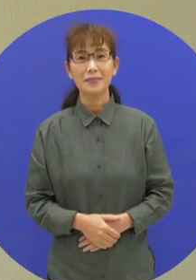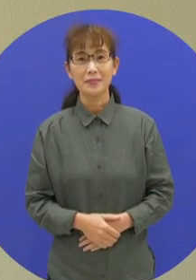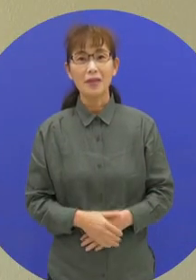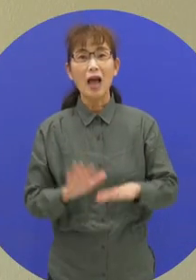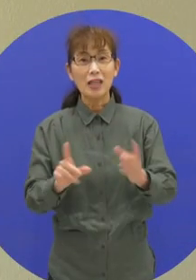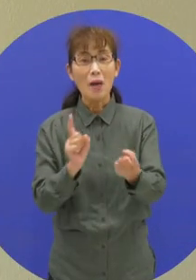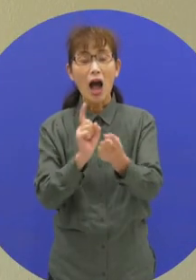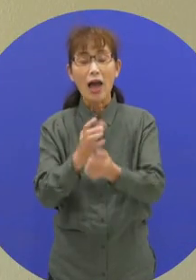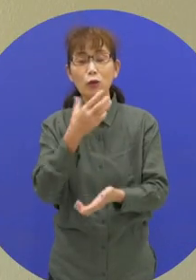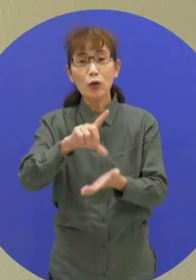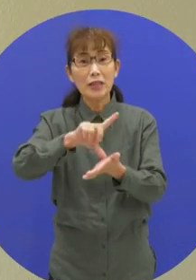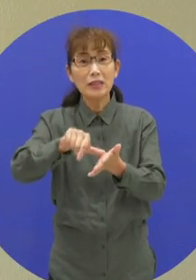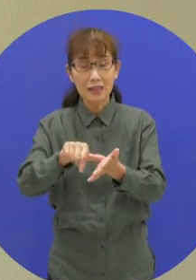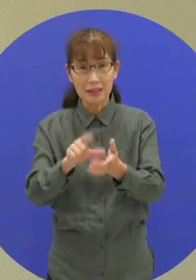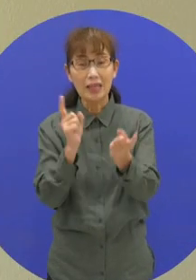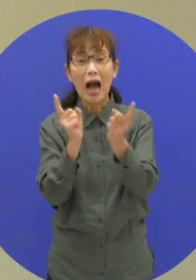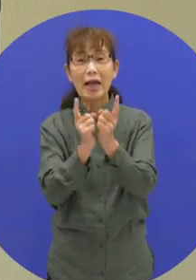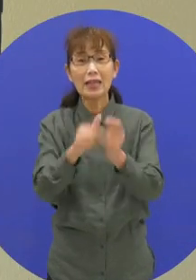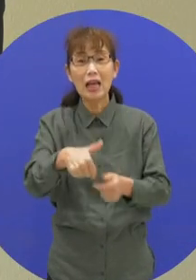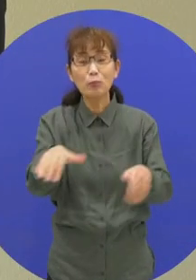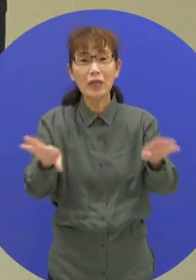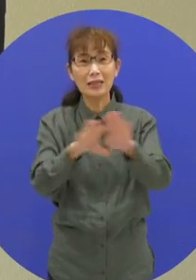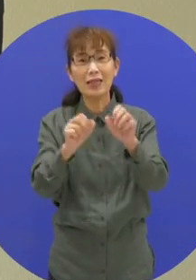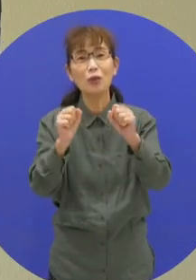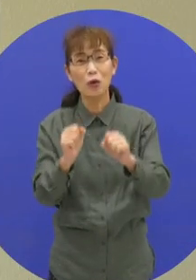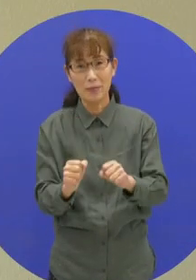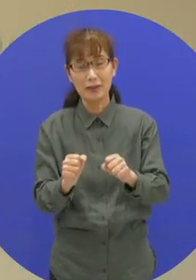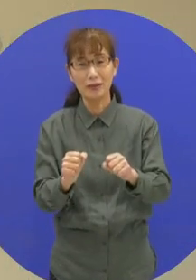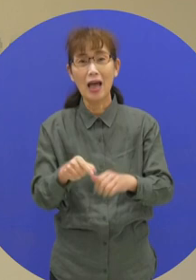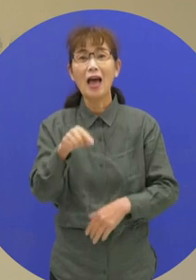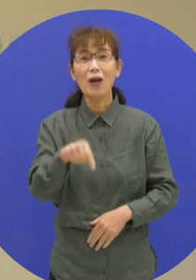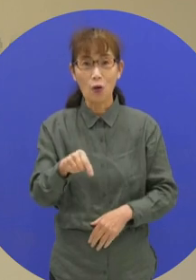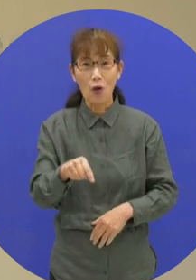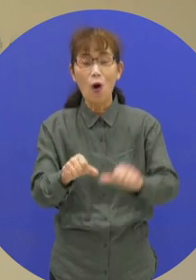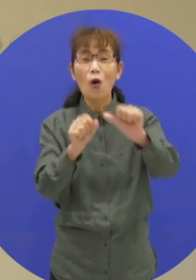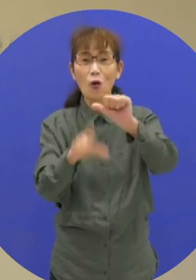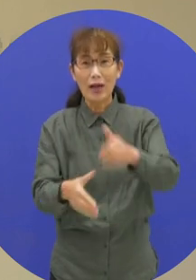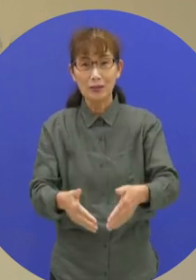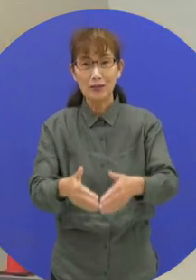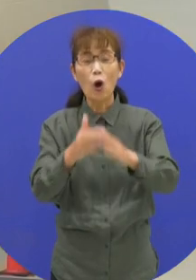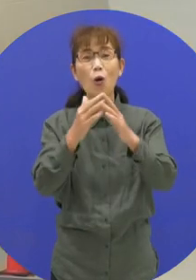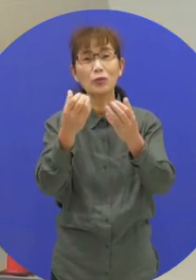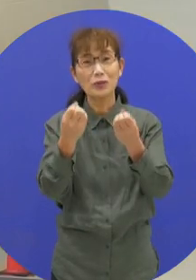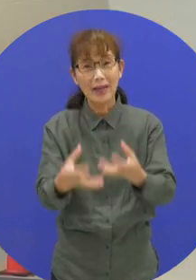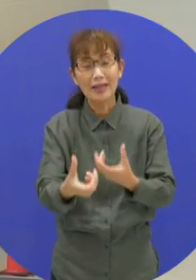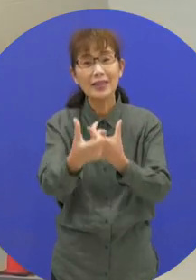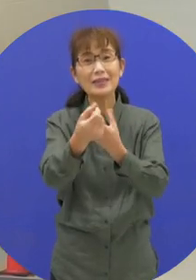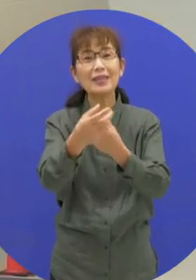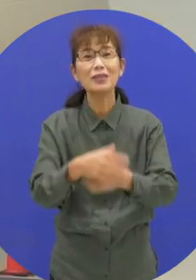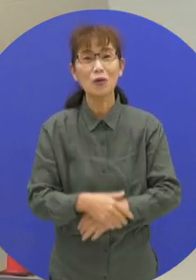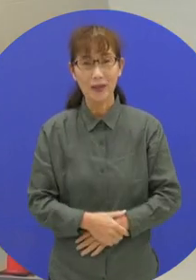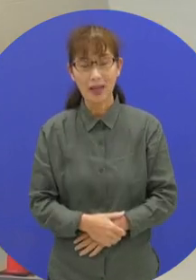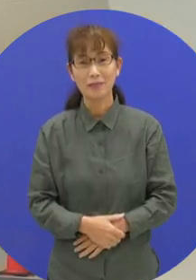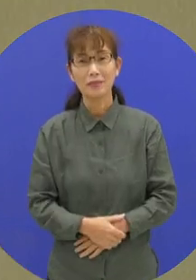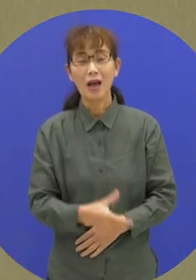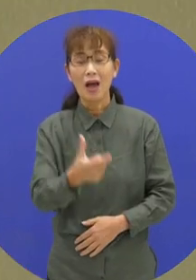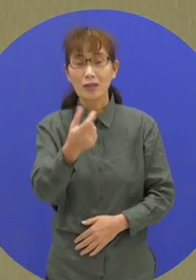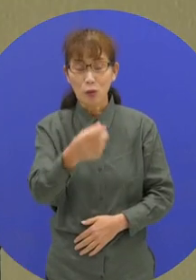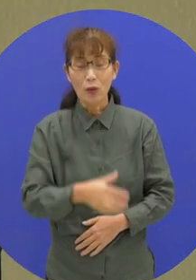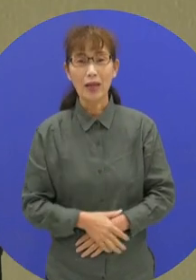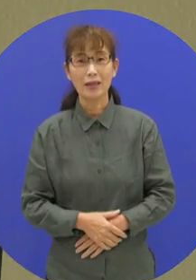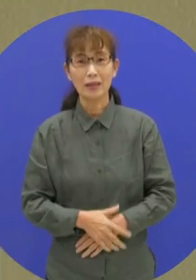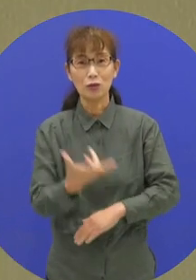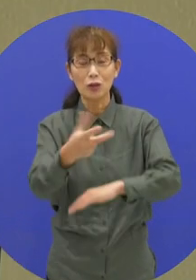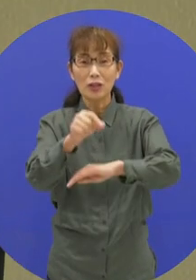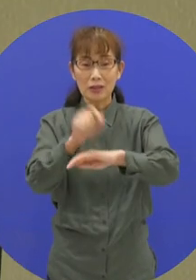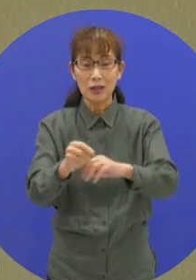今日は愛の浦地区にあるアイアイプラザにやってきました。ここは5月にオープンした新しい施設なんですよね。 そうなん